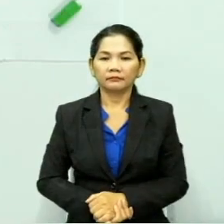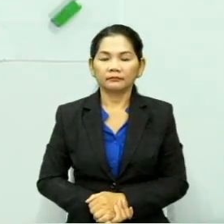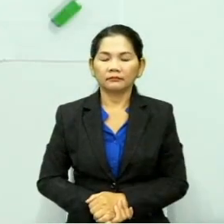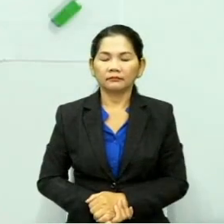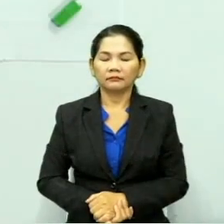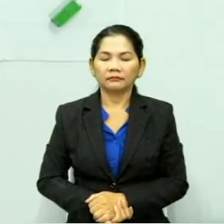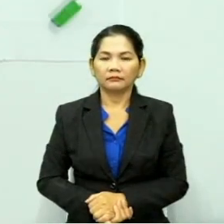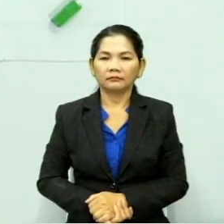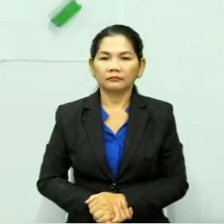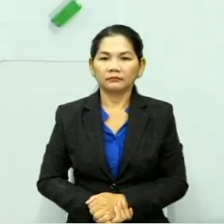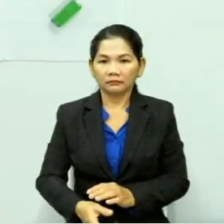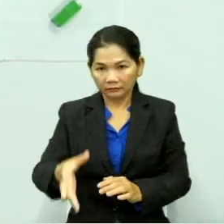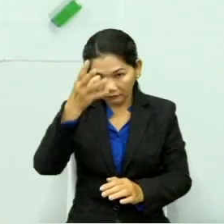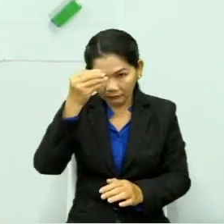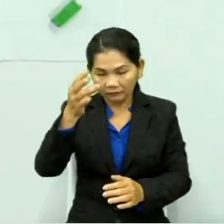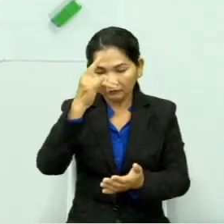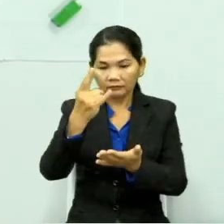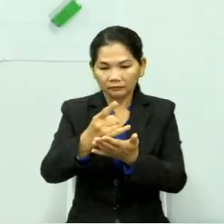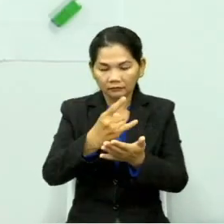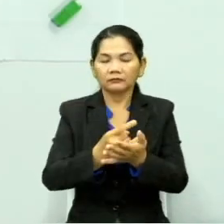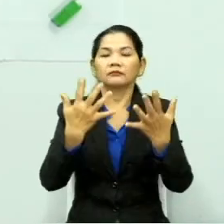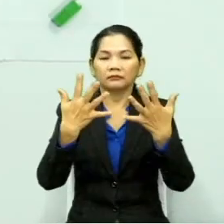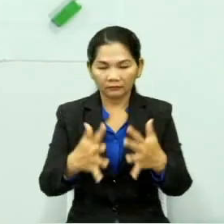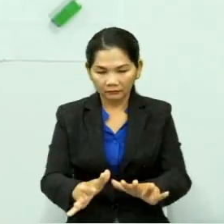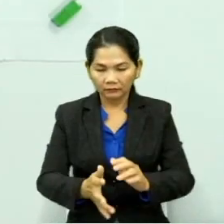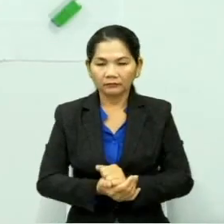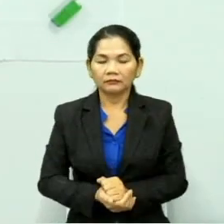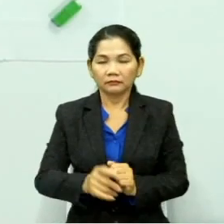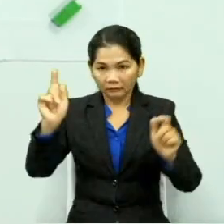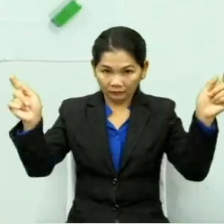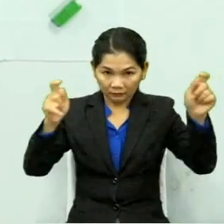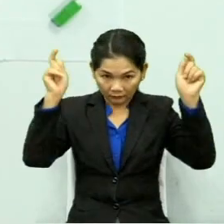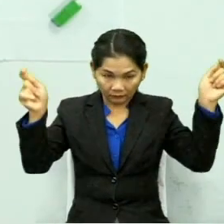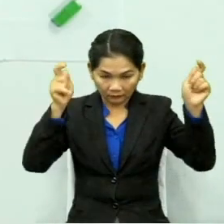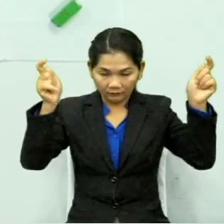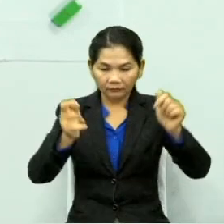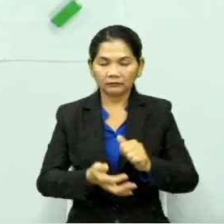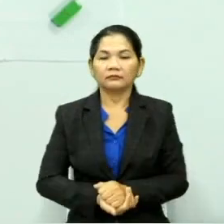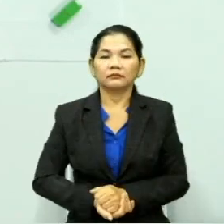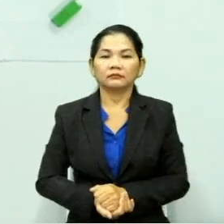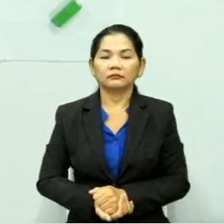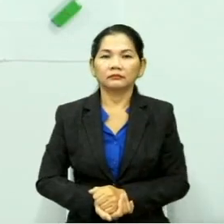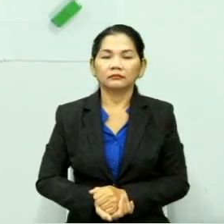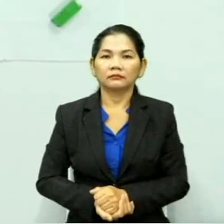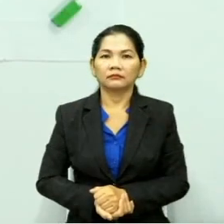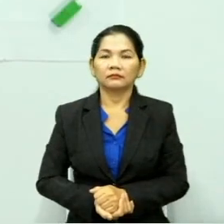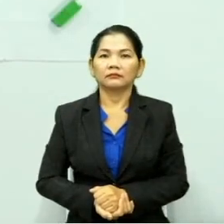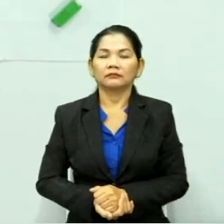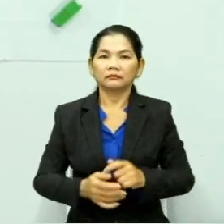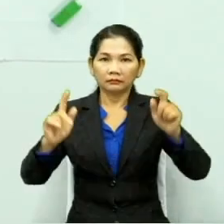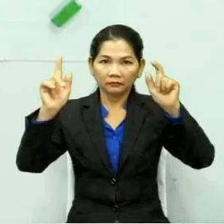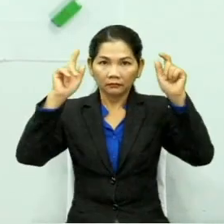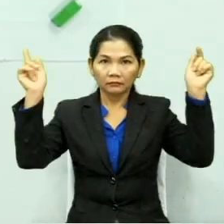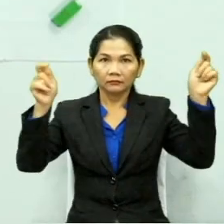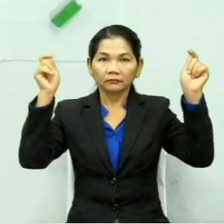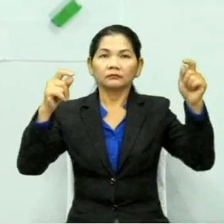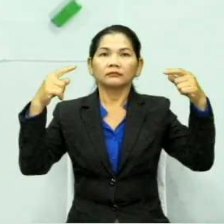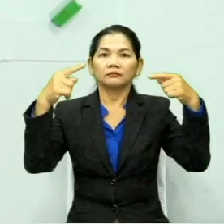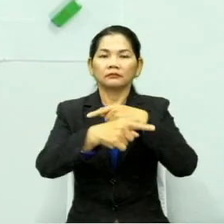thuộc sắc xa vì mê riêng môn rồi hai nó còn ná bị bón nó có chàng chấm ta bón tùy nâng ở vậy ta